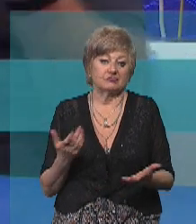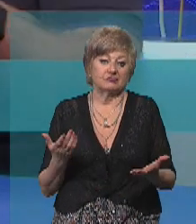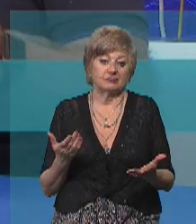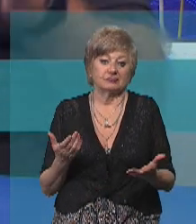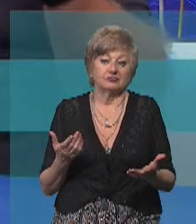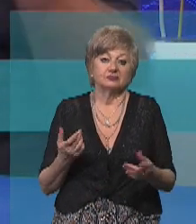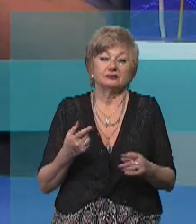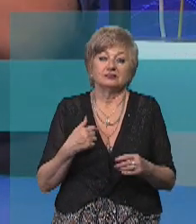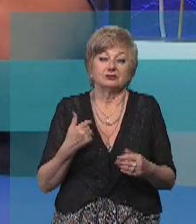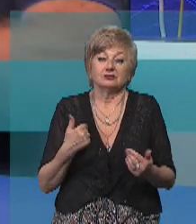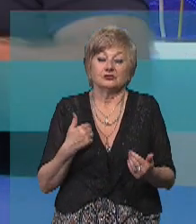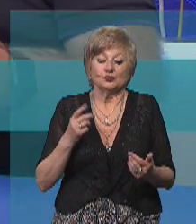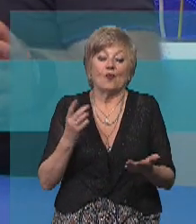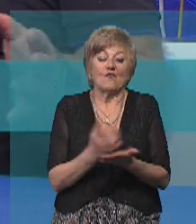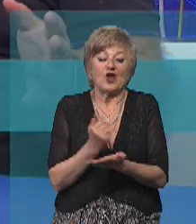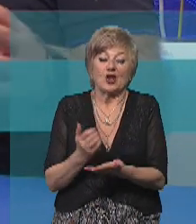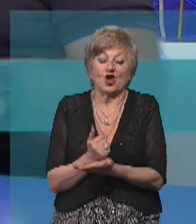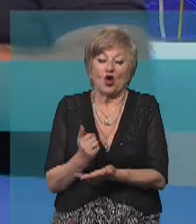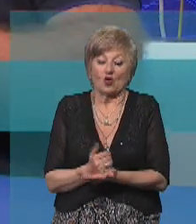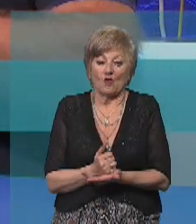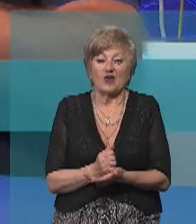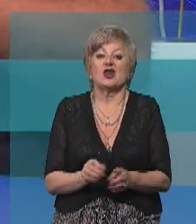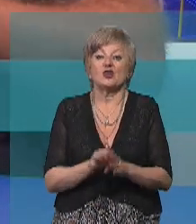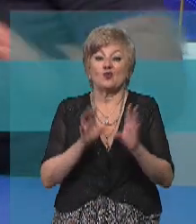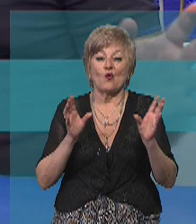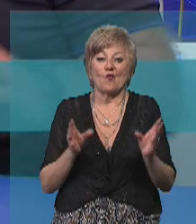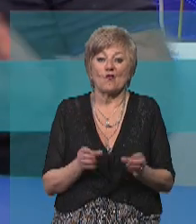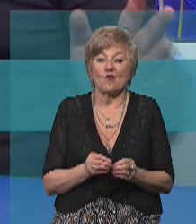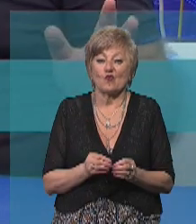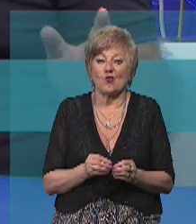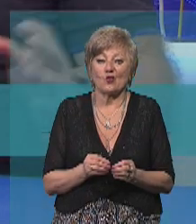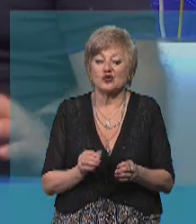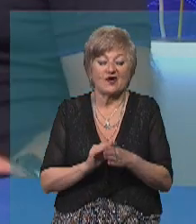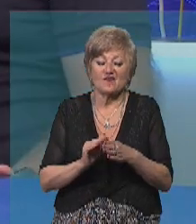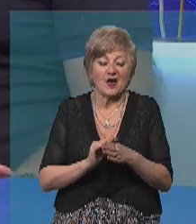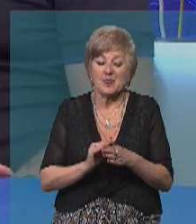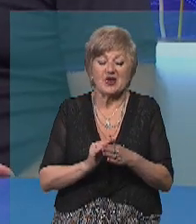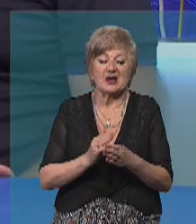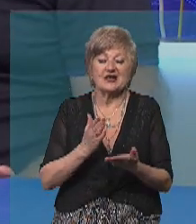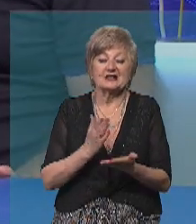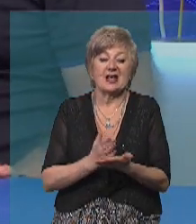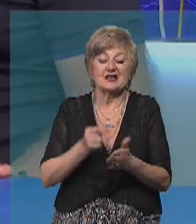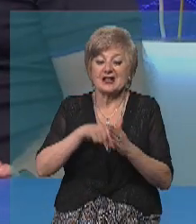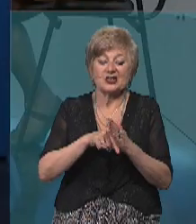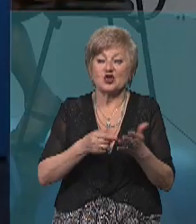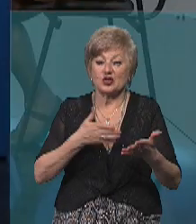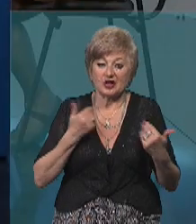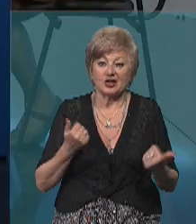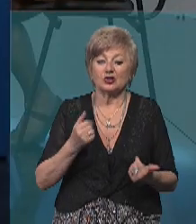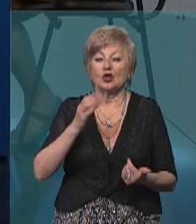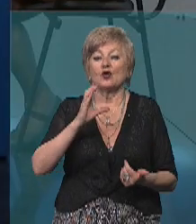пачки рубероїду, і вони виігрували. От, там взагалі, ну, прізвище не має значення. Проводили дослідження у